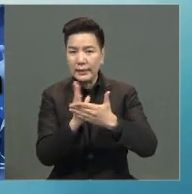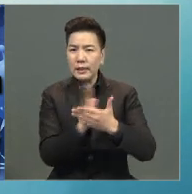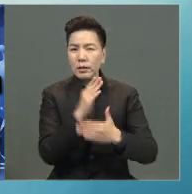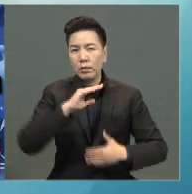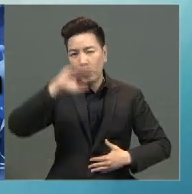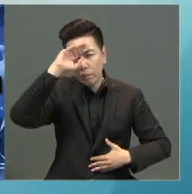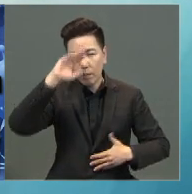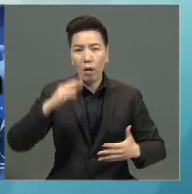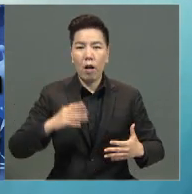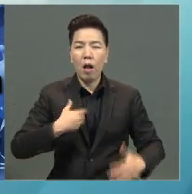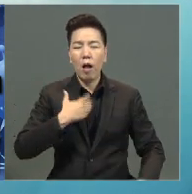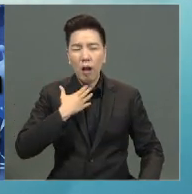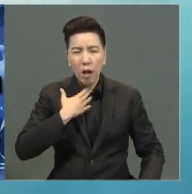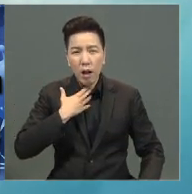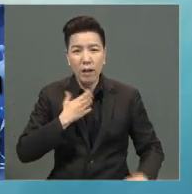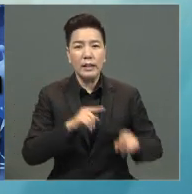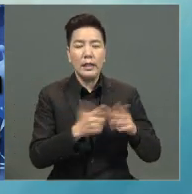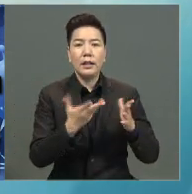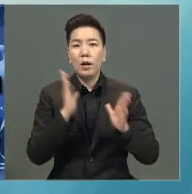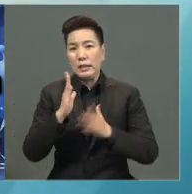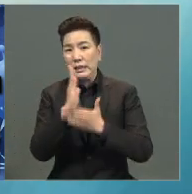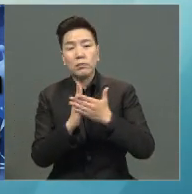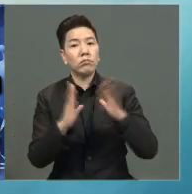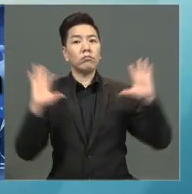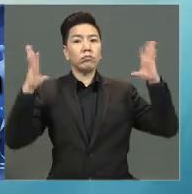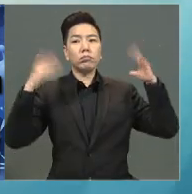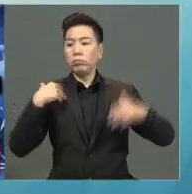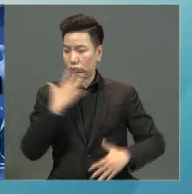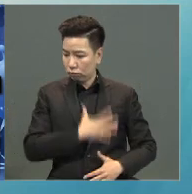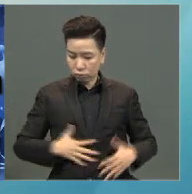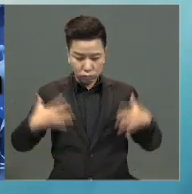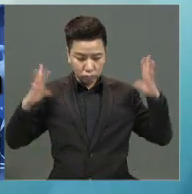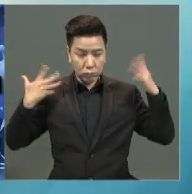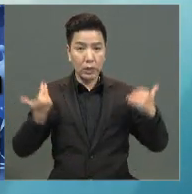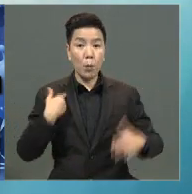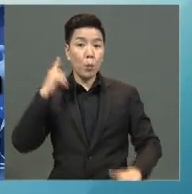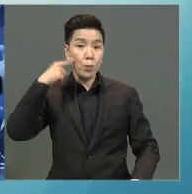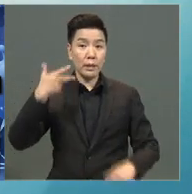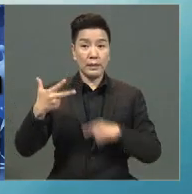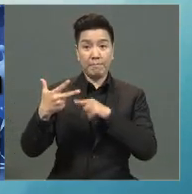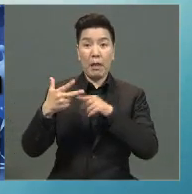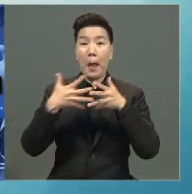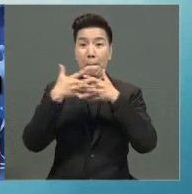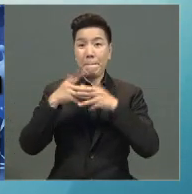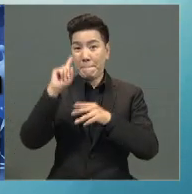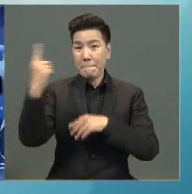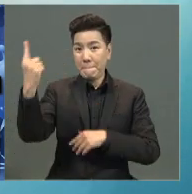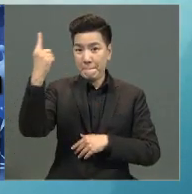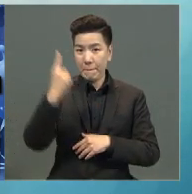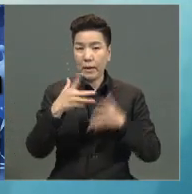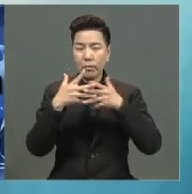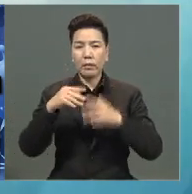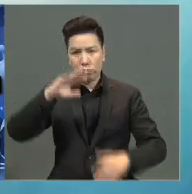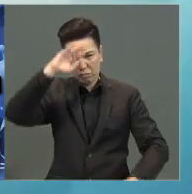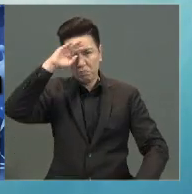มีไข้มีไอแต่ว่าอีกครึ่งนึงนี้ไม่มีอาการเลยส่วนสุภาพสตรีที่มาจากสหรัฐอเมริกานี่ก็พบว่ามีอาการ